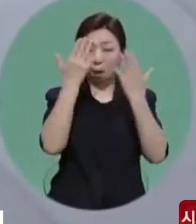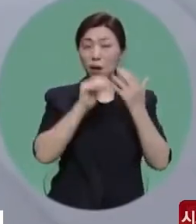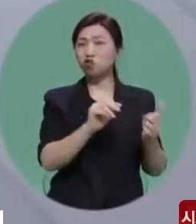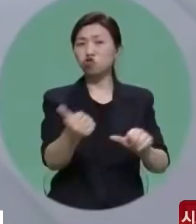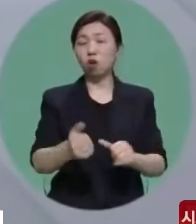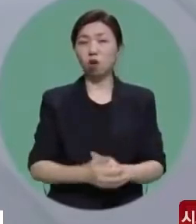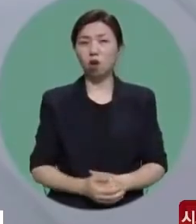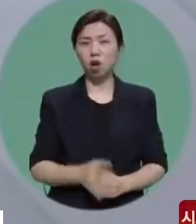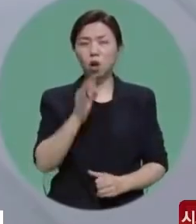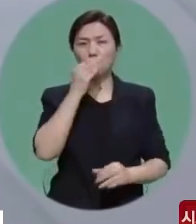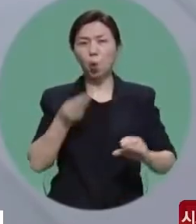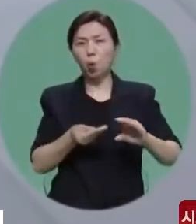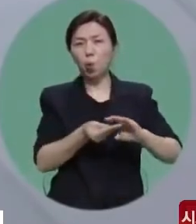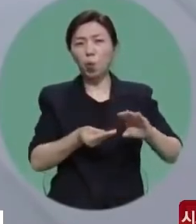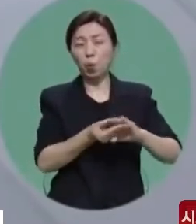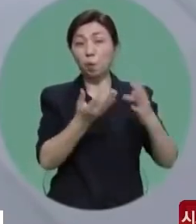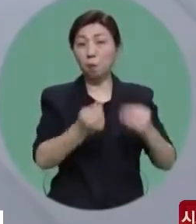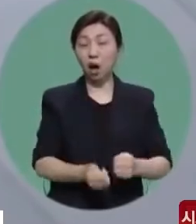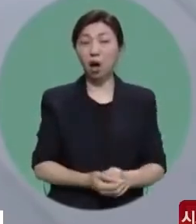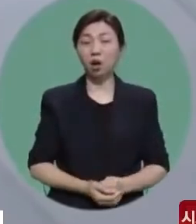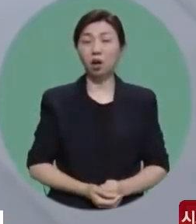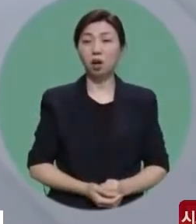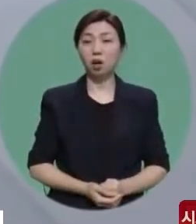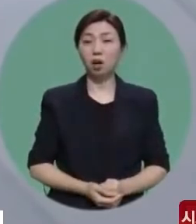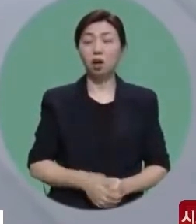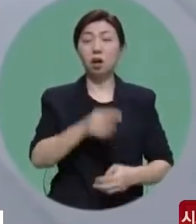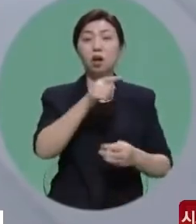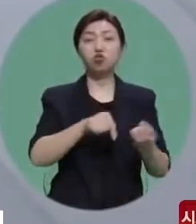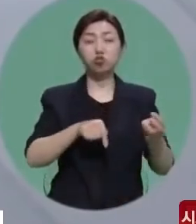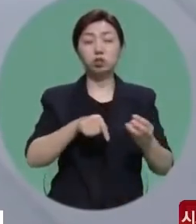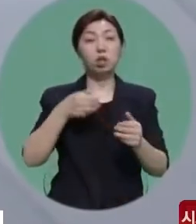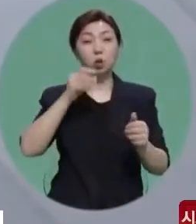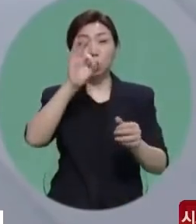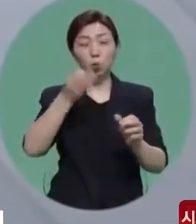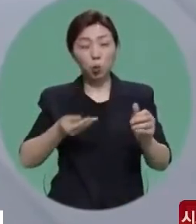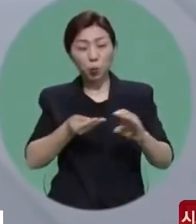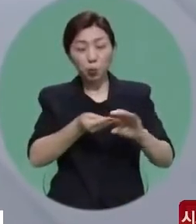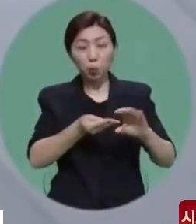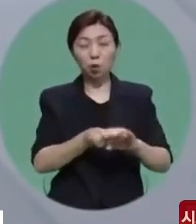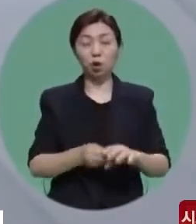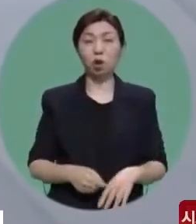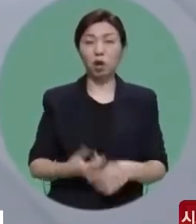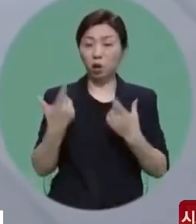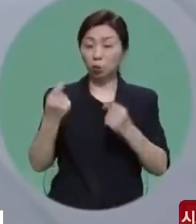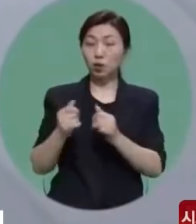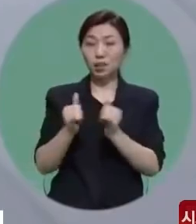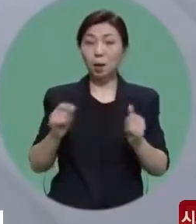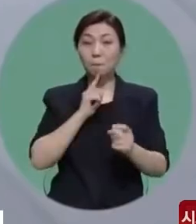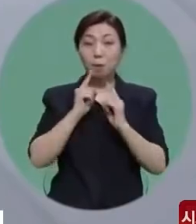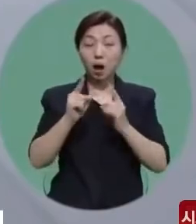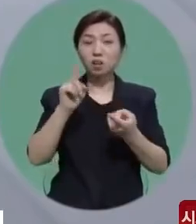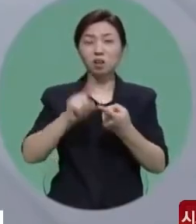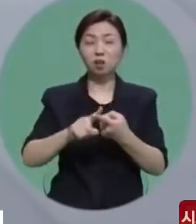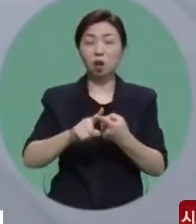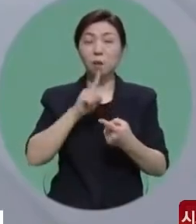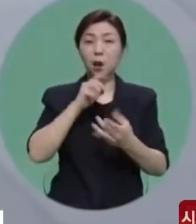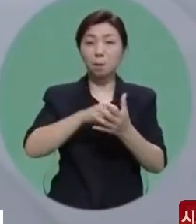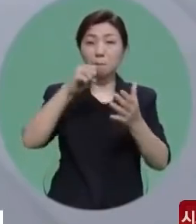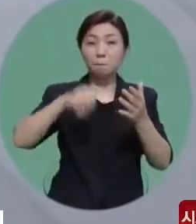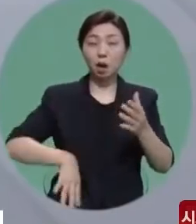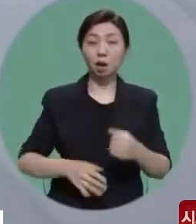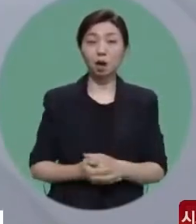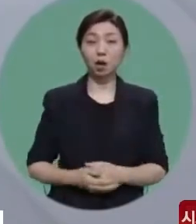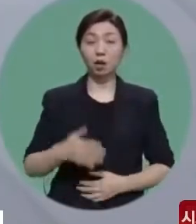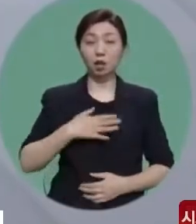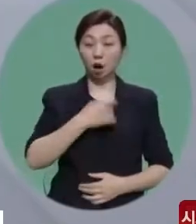돈 많이 받았다 이렇게 말한 것은 왜 인형을 안 하고 그 사람이 안 똑같은 사람이 한 말인데 왜 저에 대해서 확인되지 않은